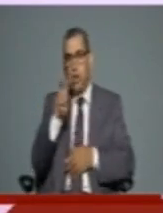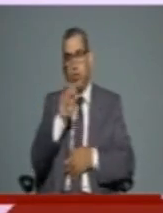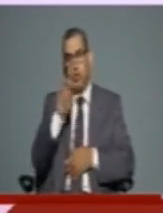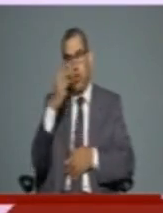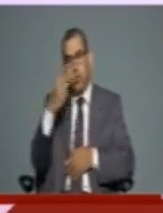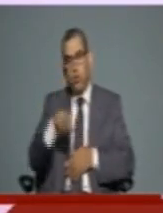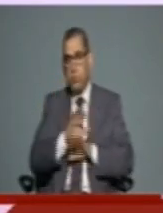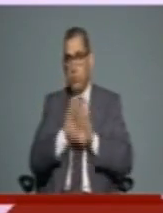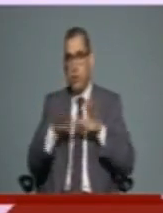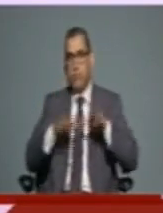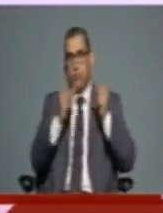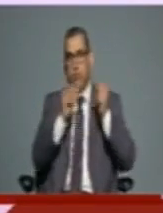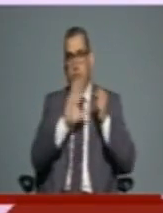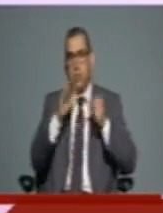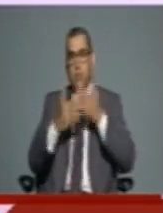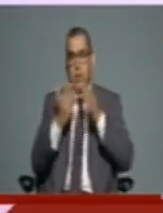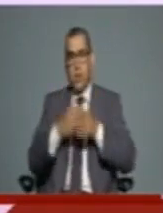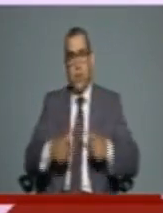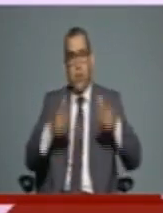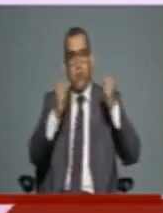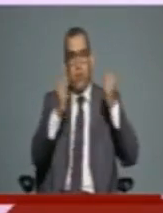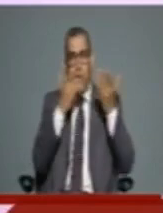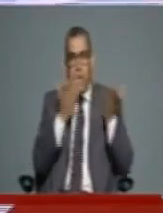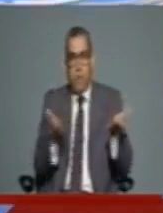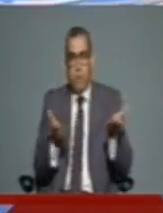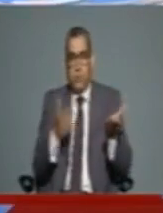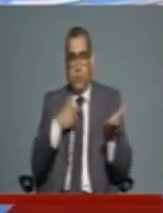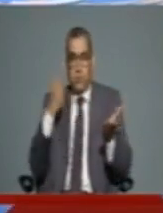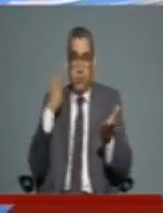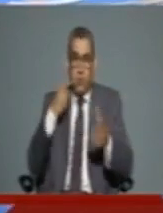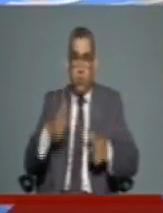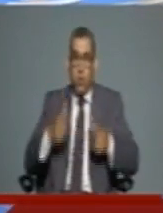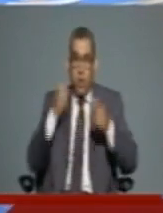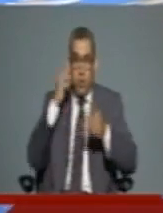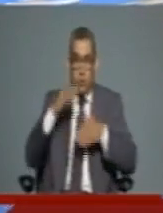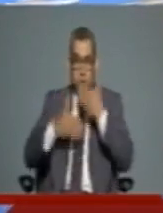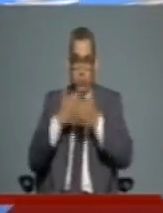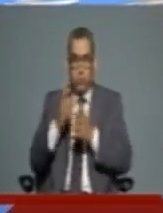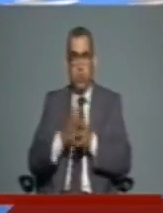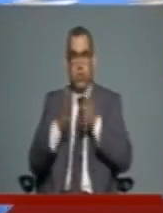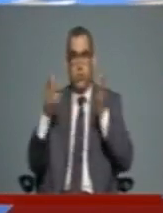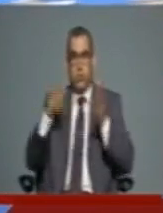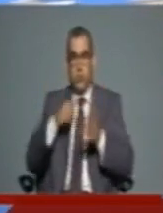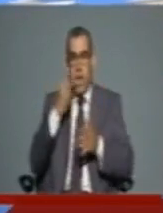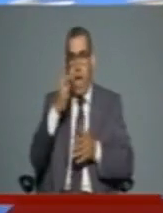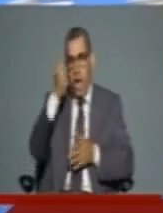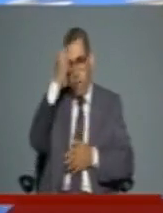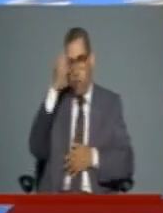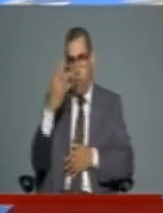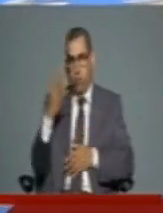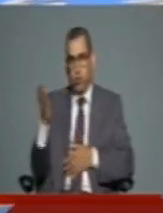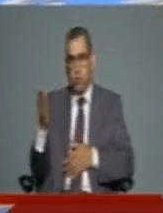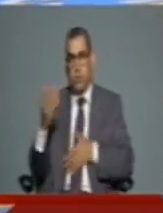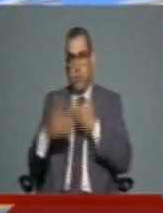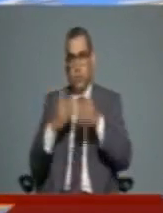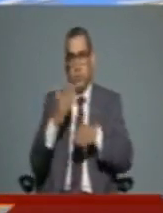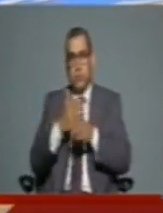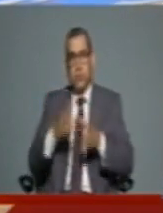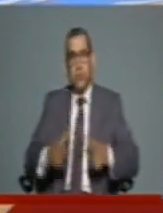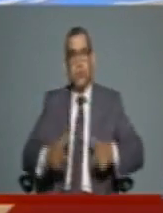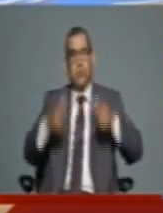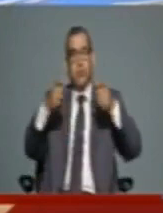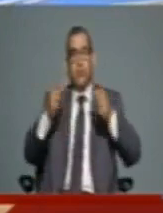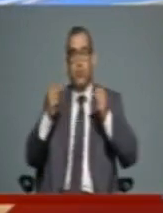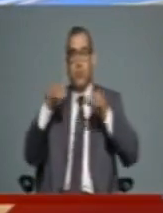إنما التلاتة دي ما كناش بنشوفها بمفهوم حقيقي. وده 2014، والصوامع ابتدت يمكن من